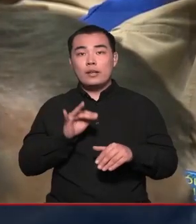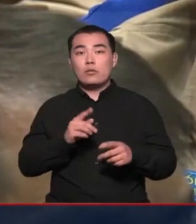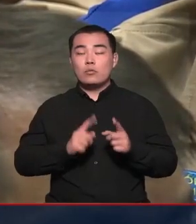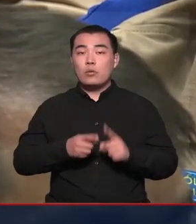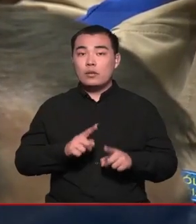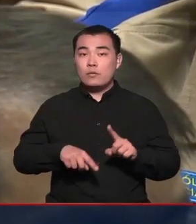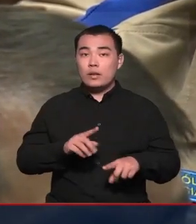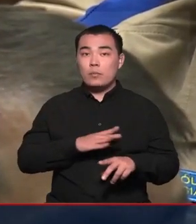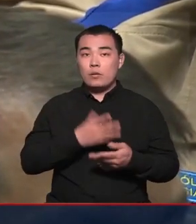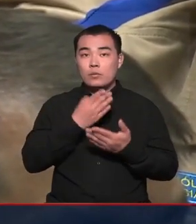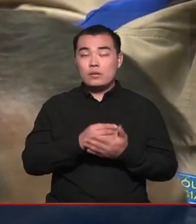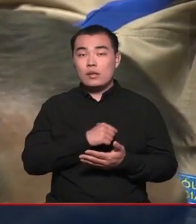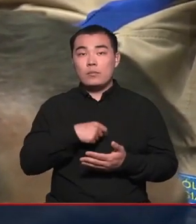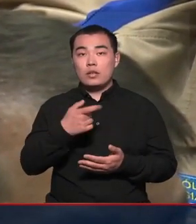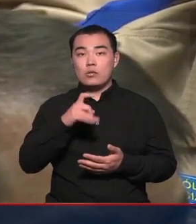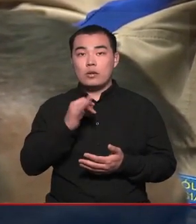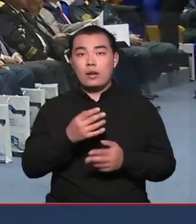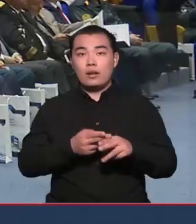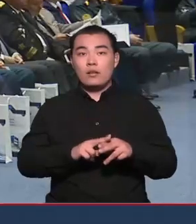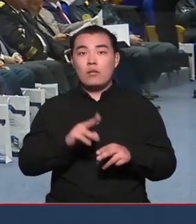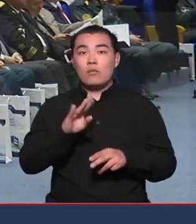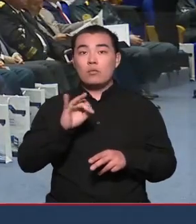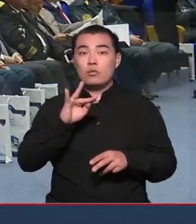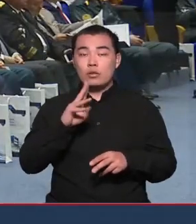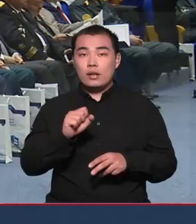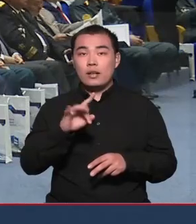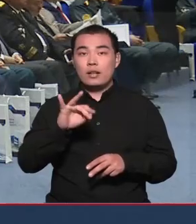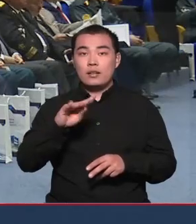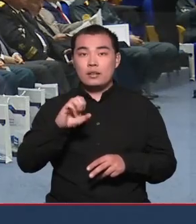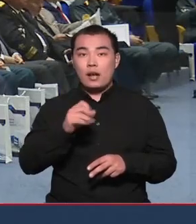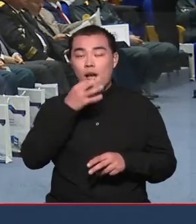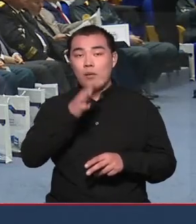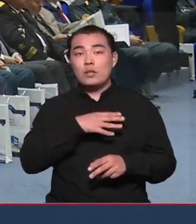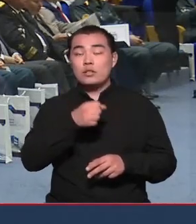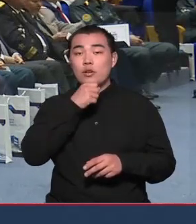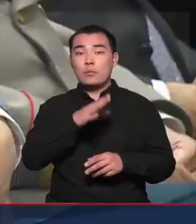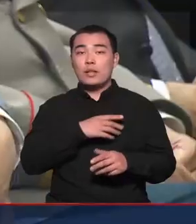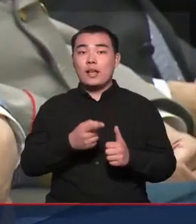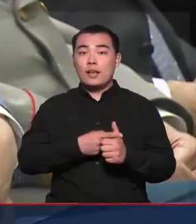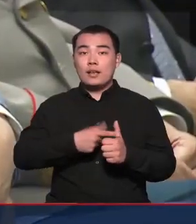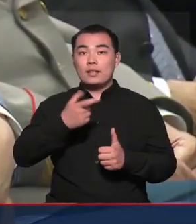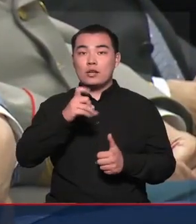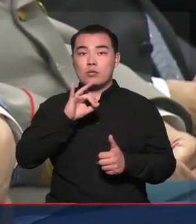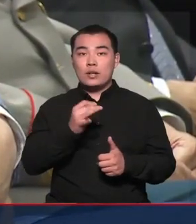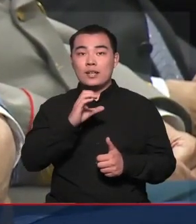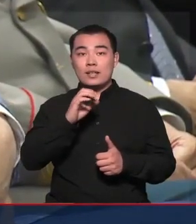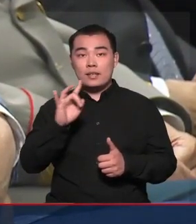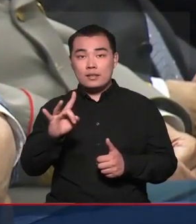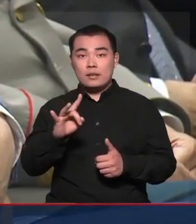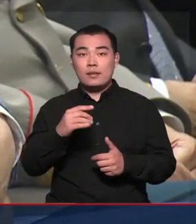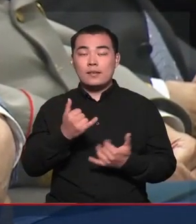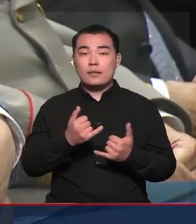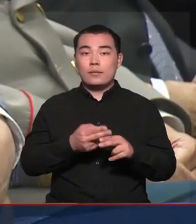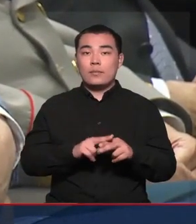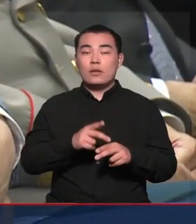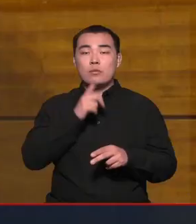родственники самого героя. Так, внучка Лира Нурмагомбетова рассказала, что ее дедушка получил звание Героя Советского Союза еще